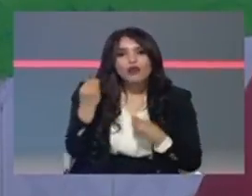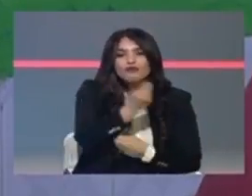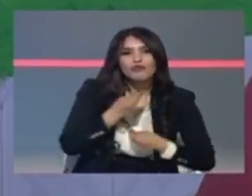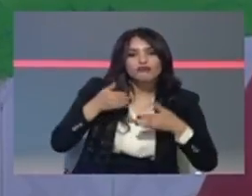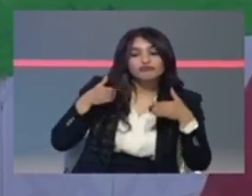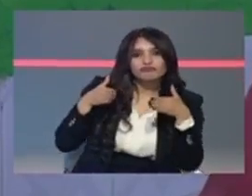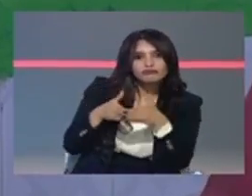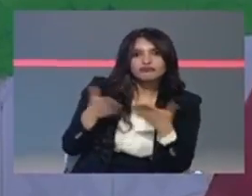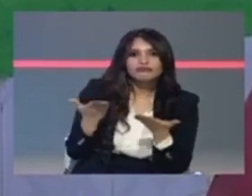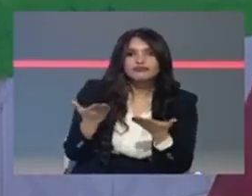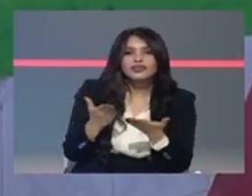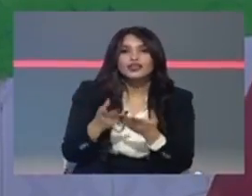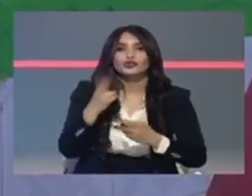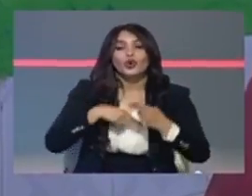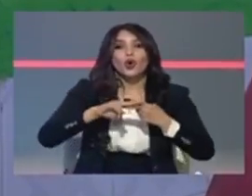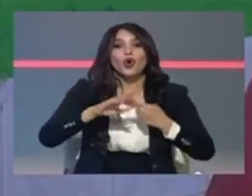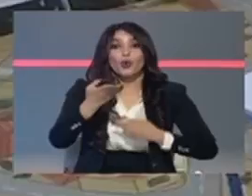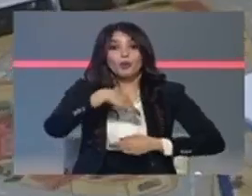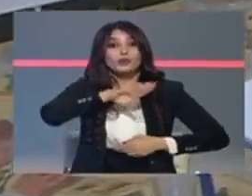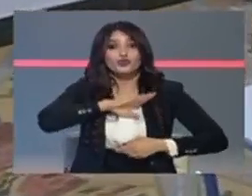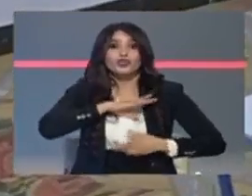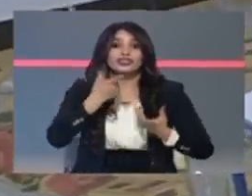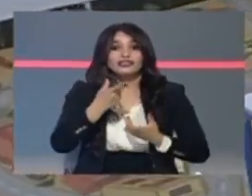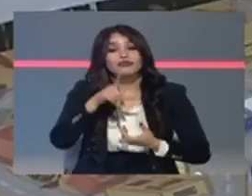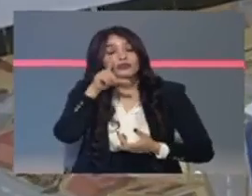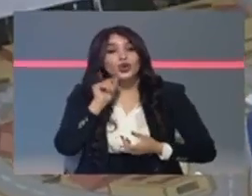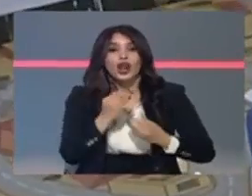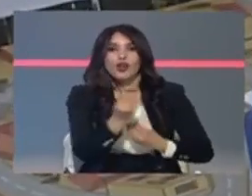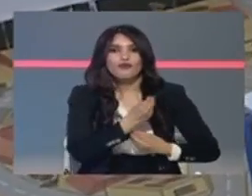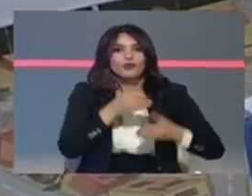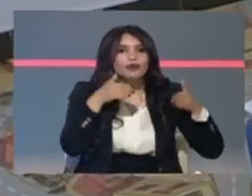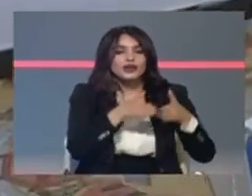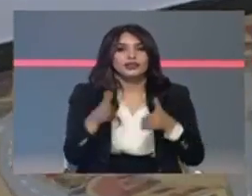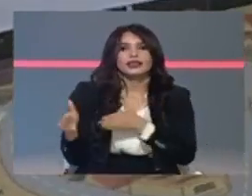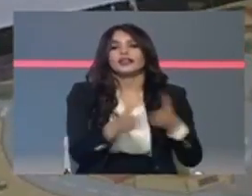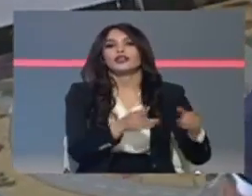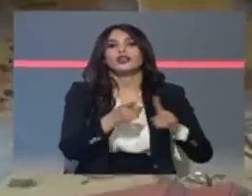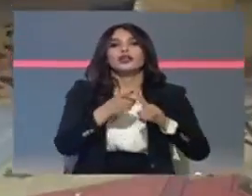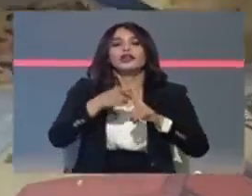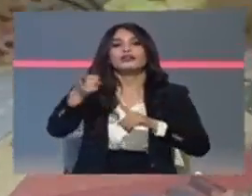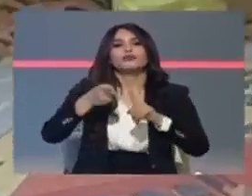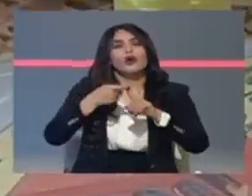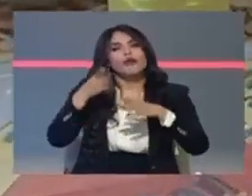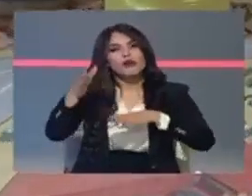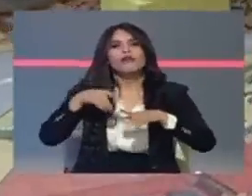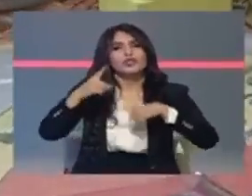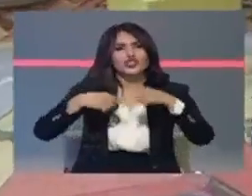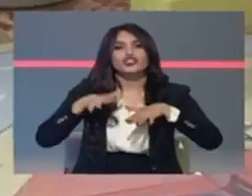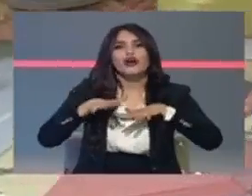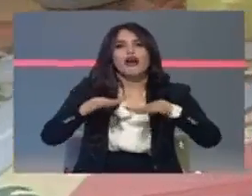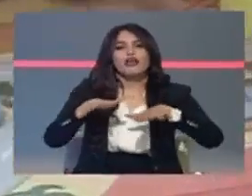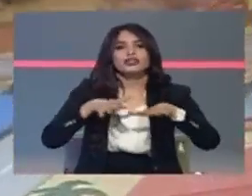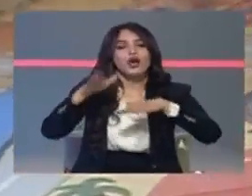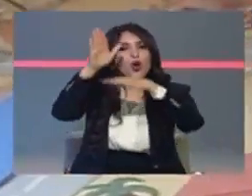المركز نعاونهم عليهم ولوا هما متحملين المسؤوليه كامله. جهد مضاعف تواجهه الأسر في ظل الالتزام بإجراءات الوقاية